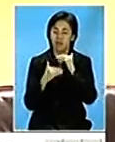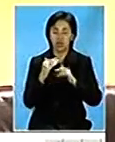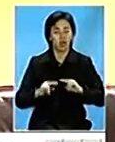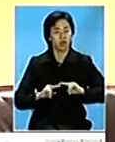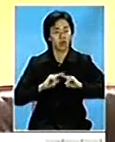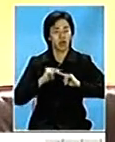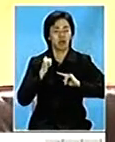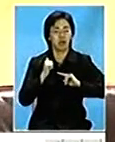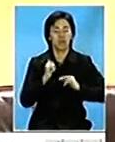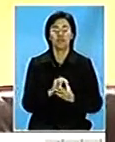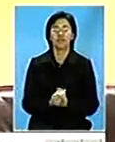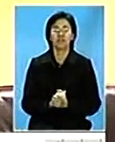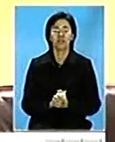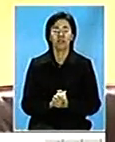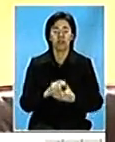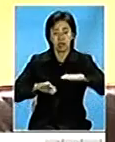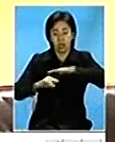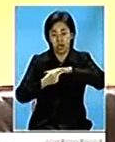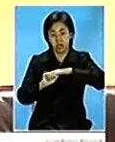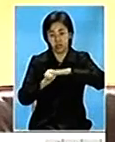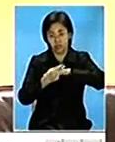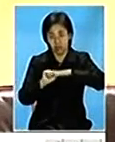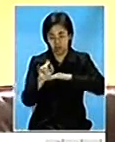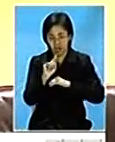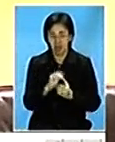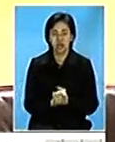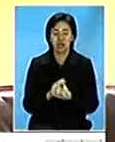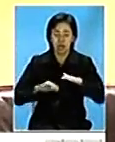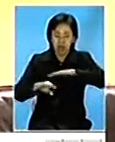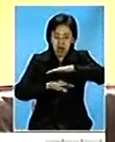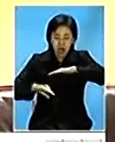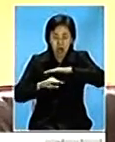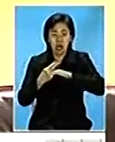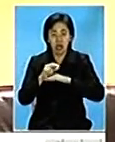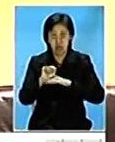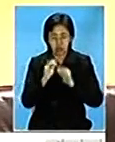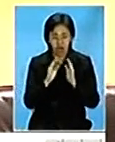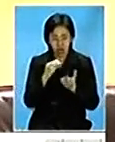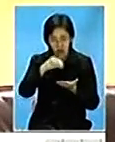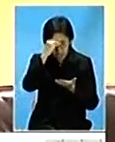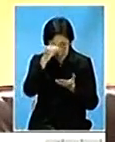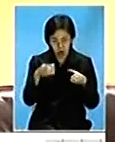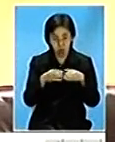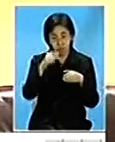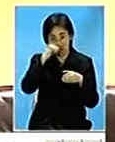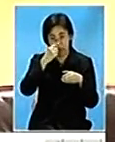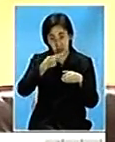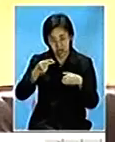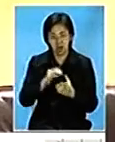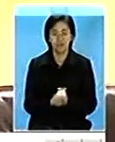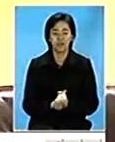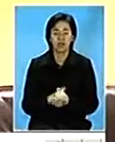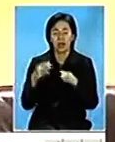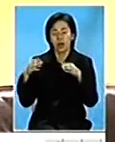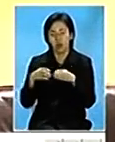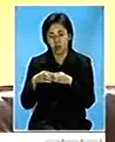นื่องโดยหลักสูตรนั้นได้กำหนดให้ผู้เรียนได้เรียนรู้กลุ่มสาระการเรียนรู้ภาษาไทยและกลุ่มสาระ